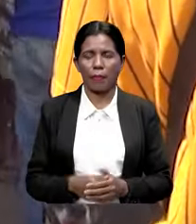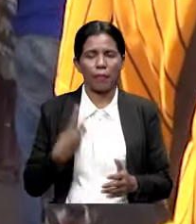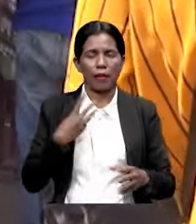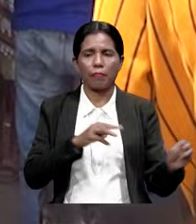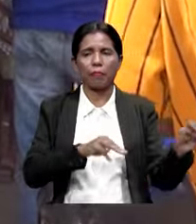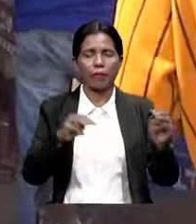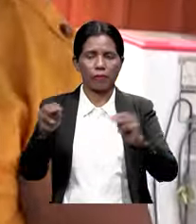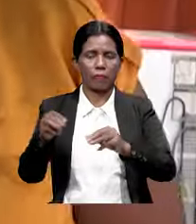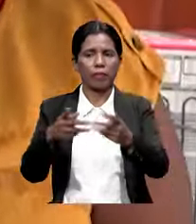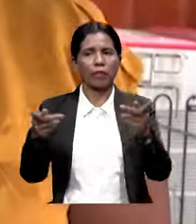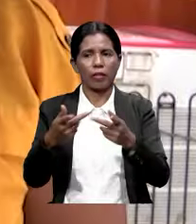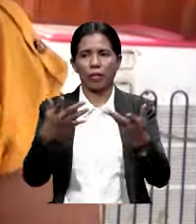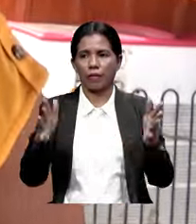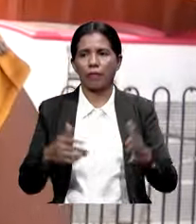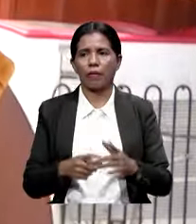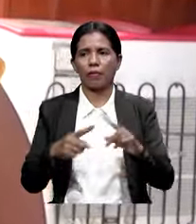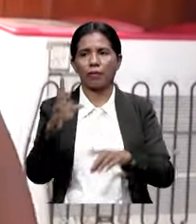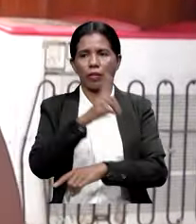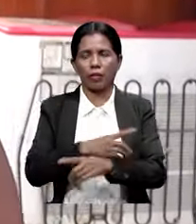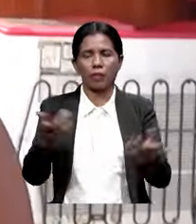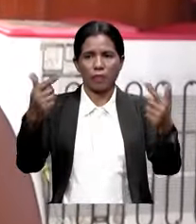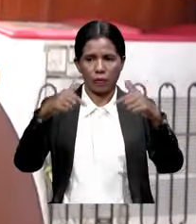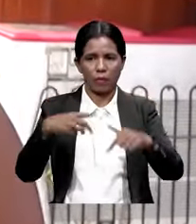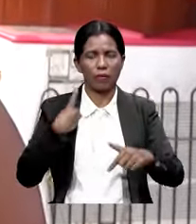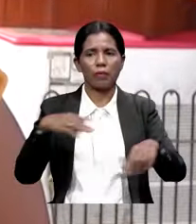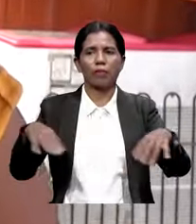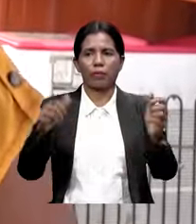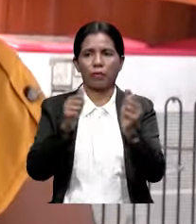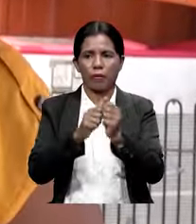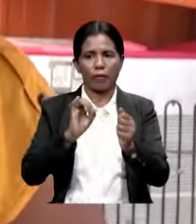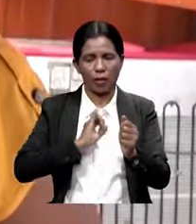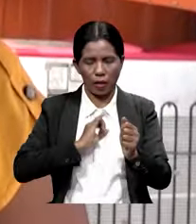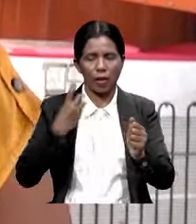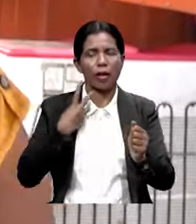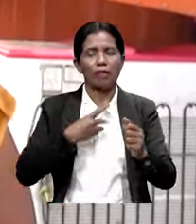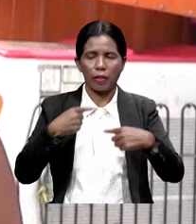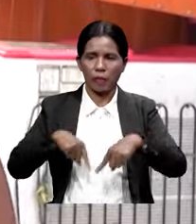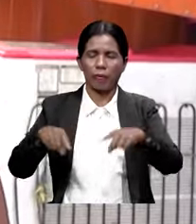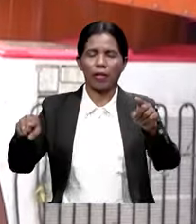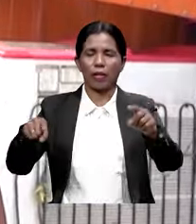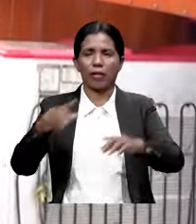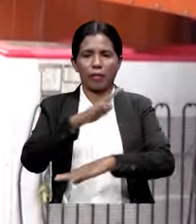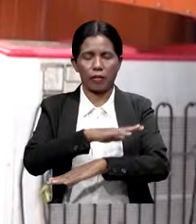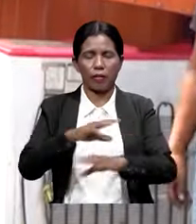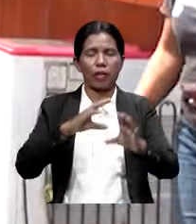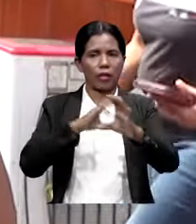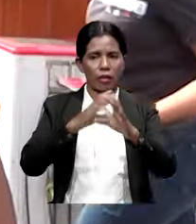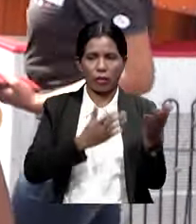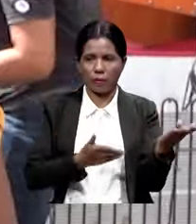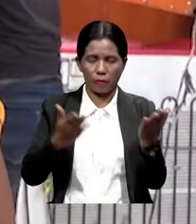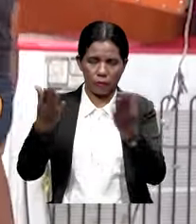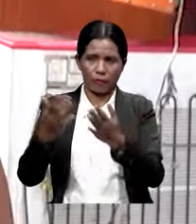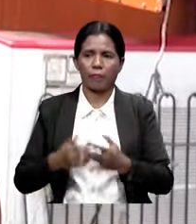fati la hija. Debe o hini mi maiona, a mi coopera, a mi ba. Quero ba ser ba roto, depois a minha este